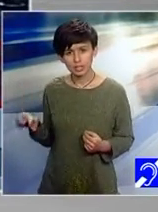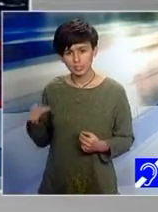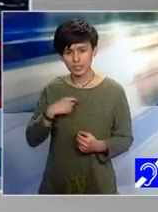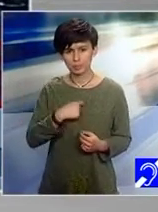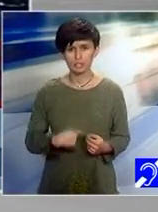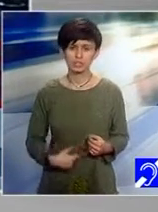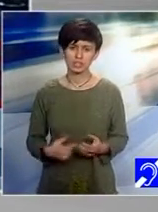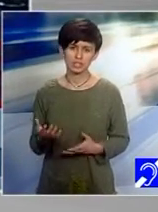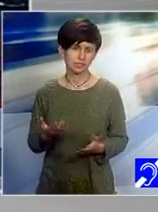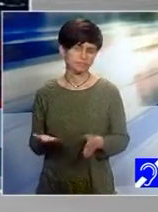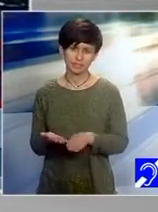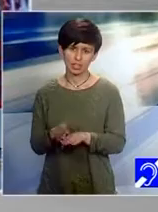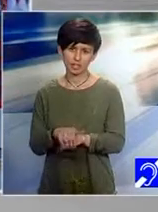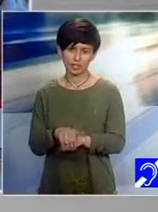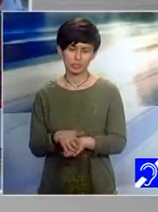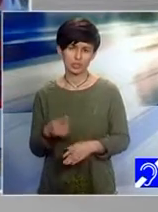sunt printre noi, dar